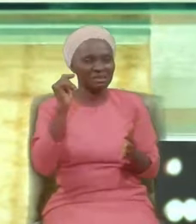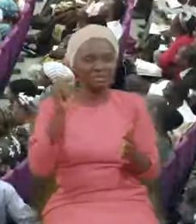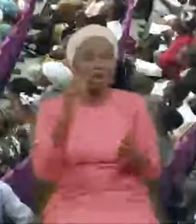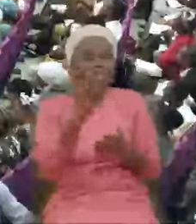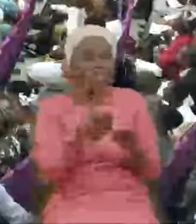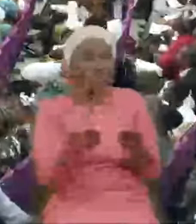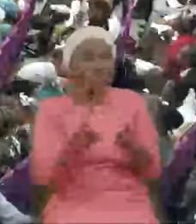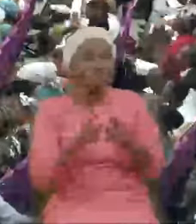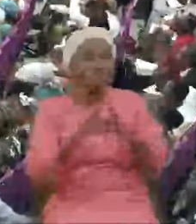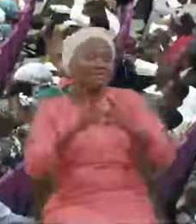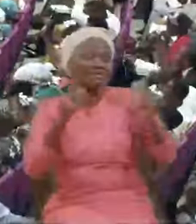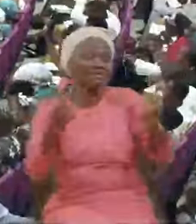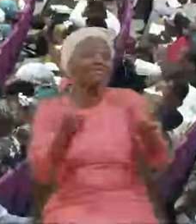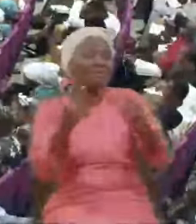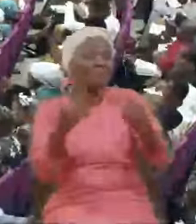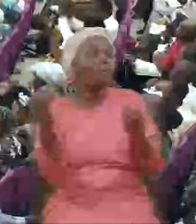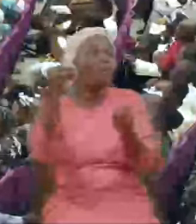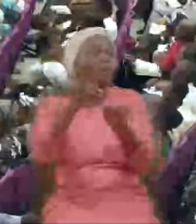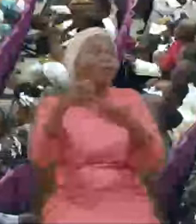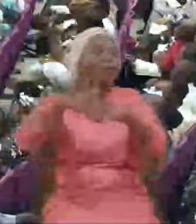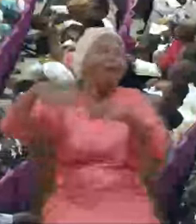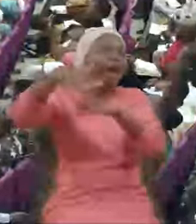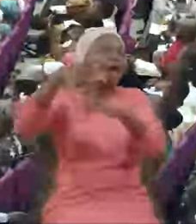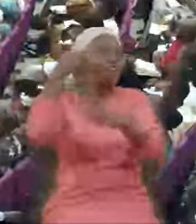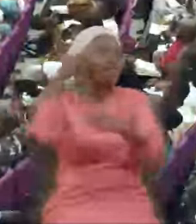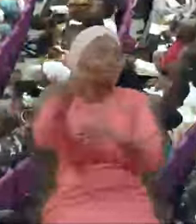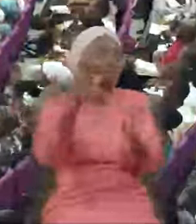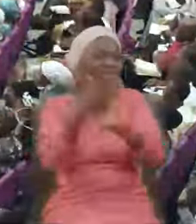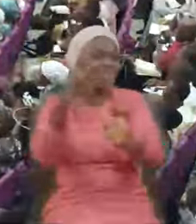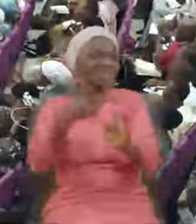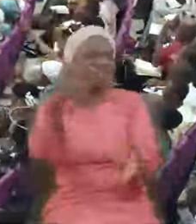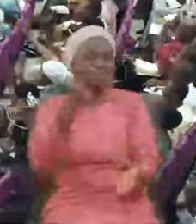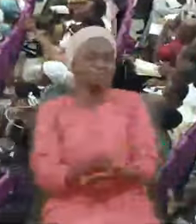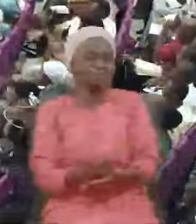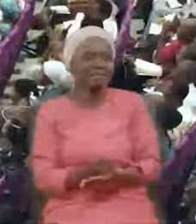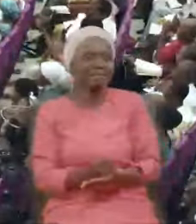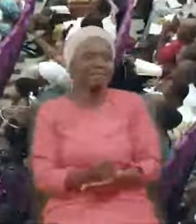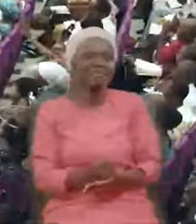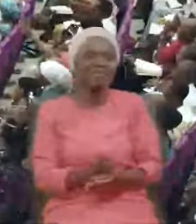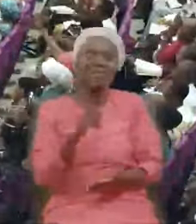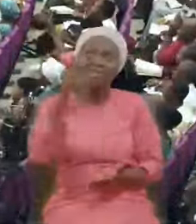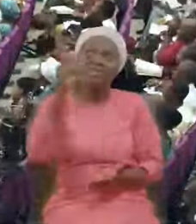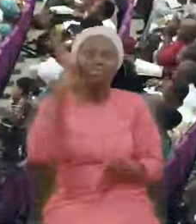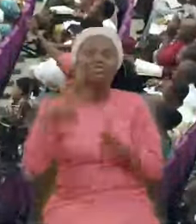témoignage. Quelque chose d'autre viendra dessus. Je dis, quelque chose d'autre viendra dessus.